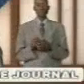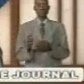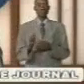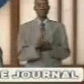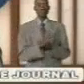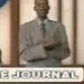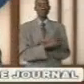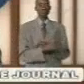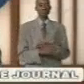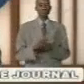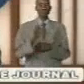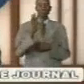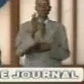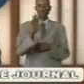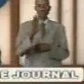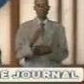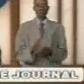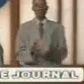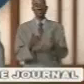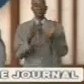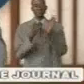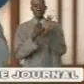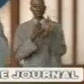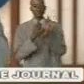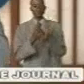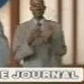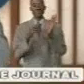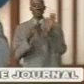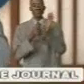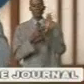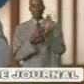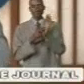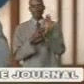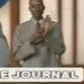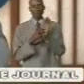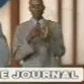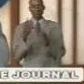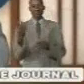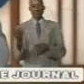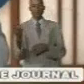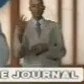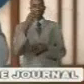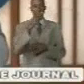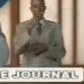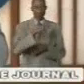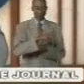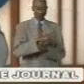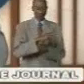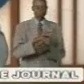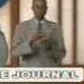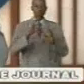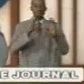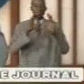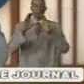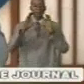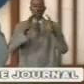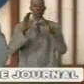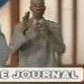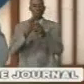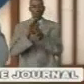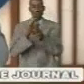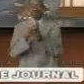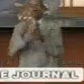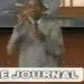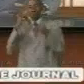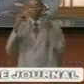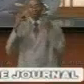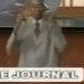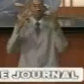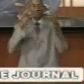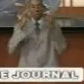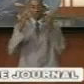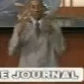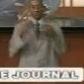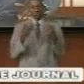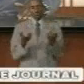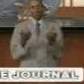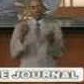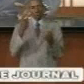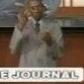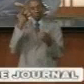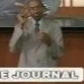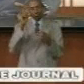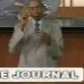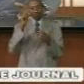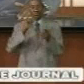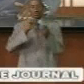Vendredi, samedi et dimanche, ces trois jours de sommet seront des journées d'intense communication et pour éviter les perturbations dans les réseaux cellulaires,